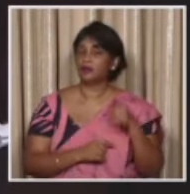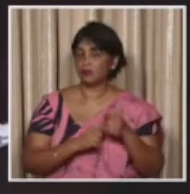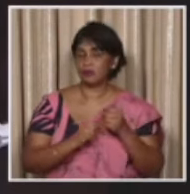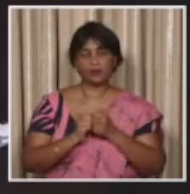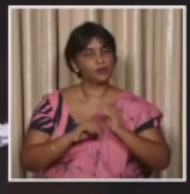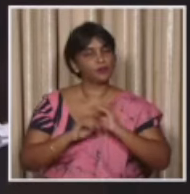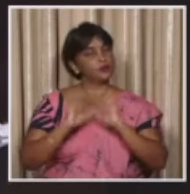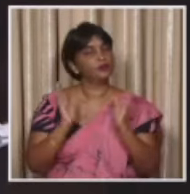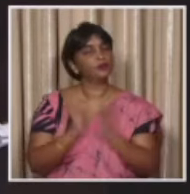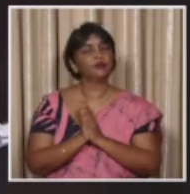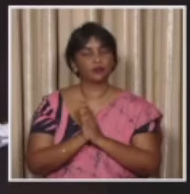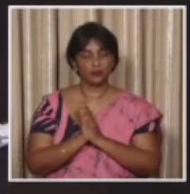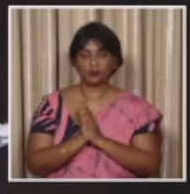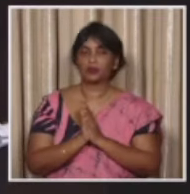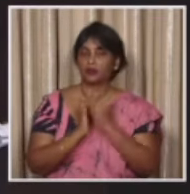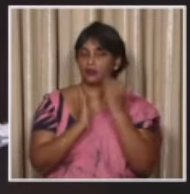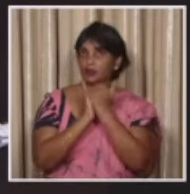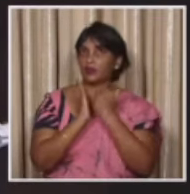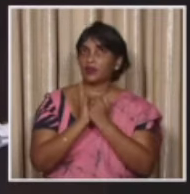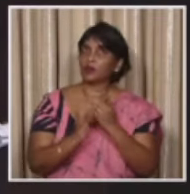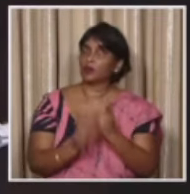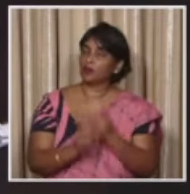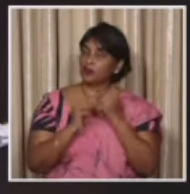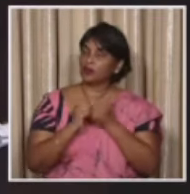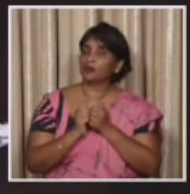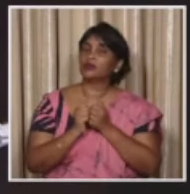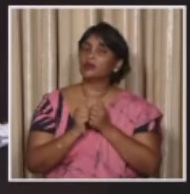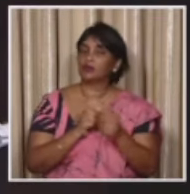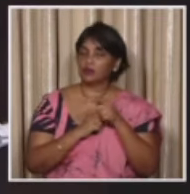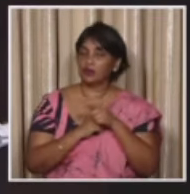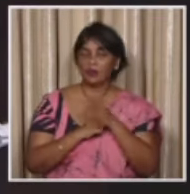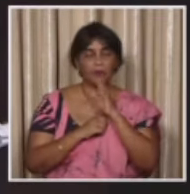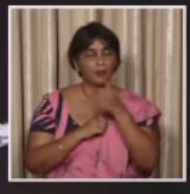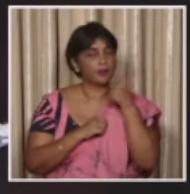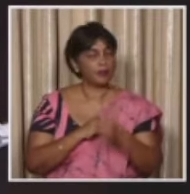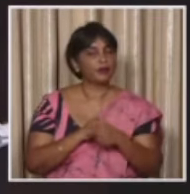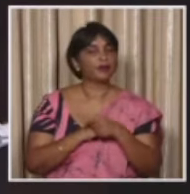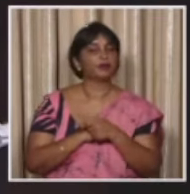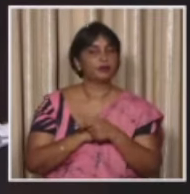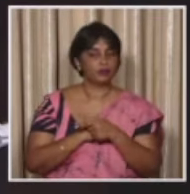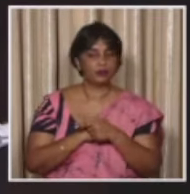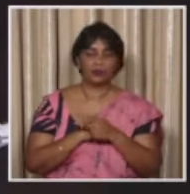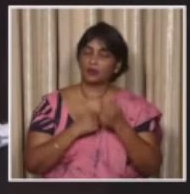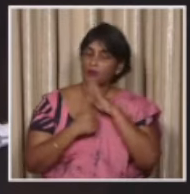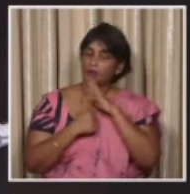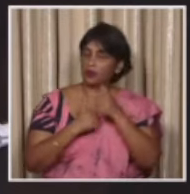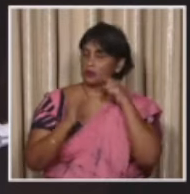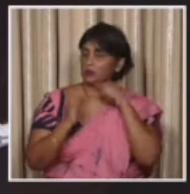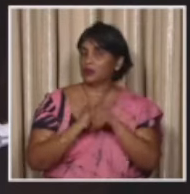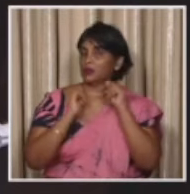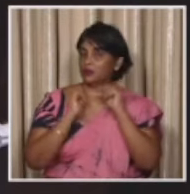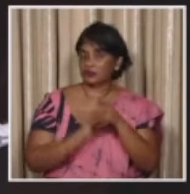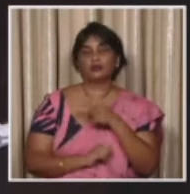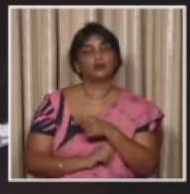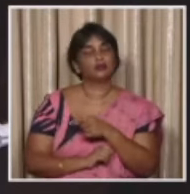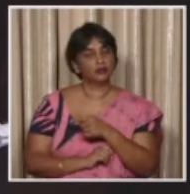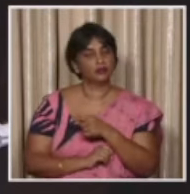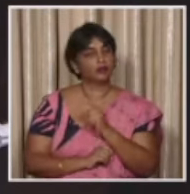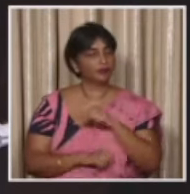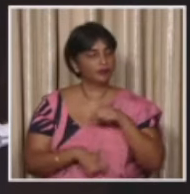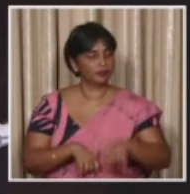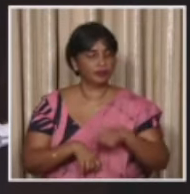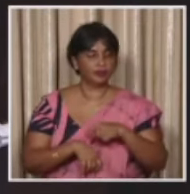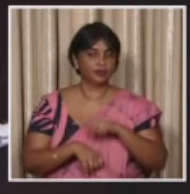හැම දෙයක්ම කම්පිටිටිව් ප්‍රොසීඩියර්ස් හරහා ක්‍රියාත්මක කිරීම වඩාත් යෝග්‍යයි වඩාත් විනිවිද භාවෙන් යුක්තයි කියන එක මම